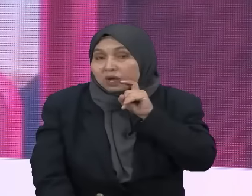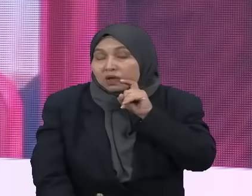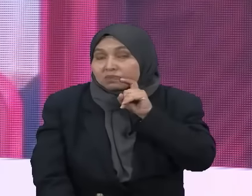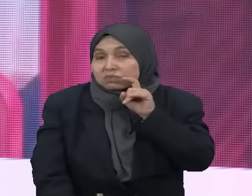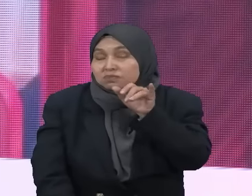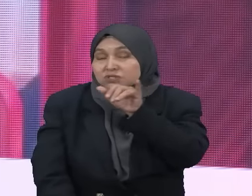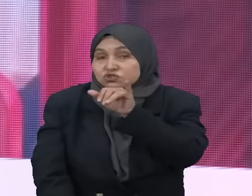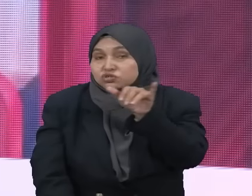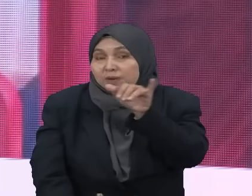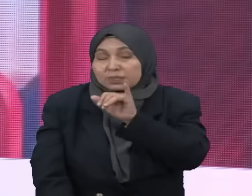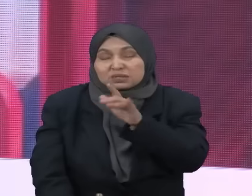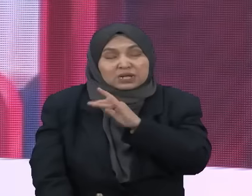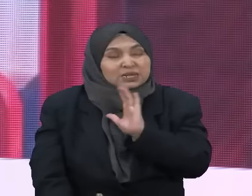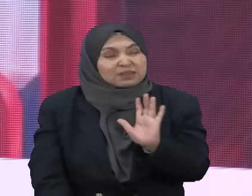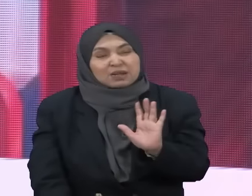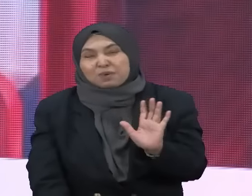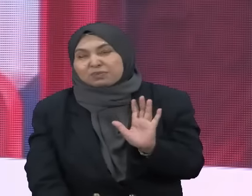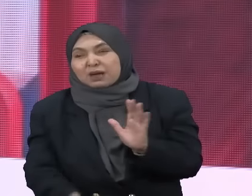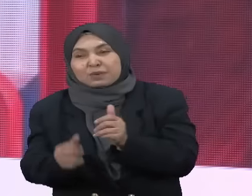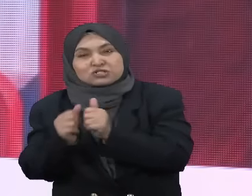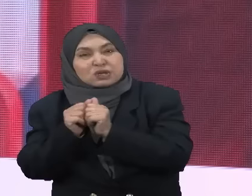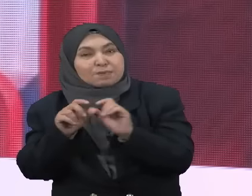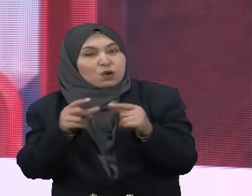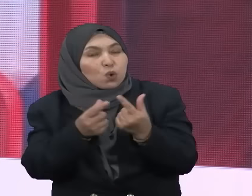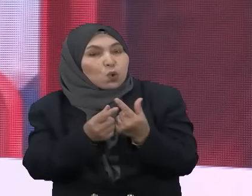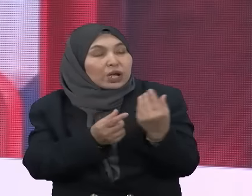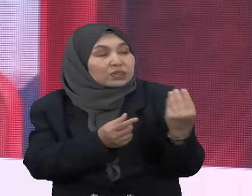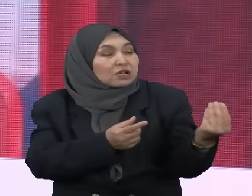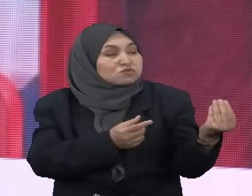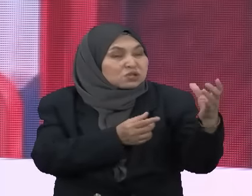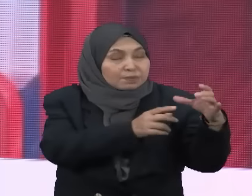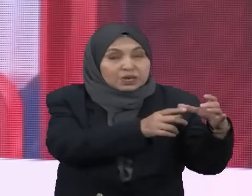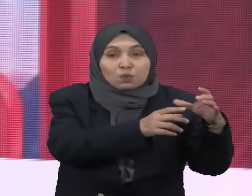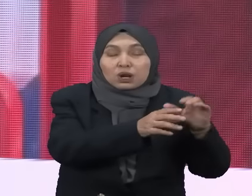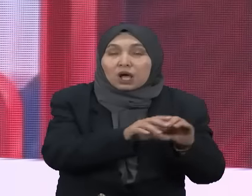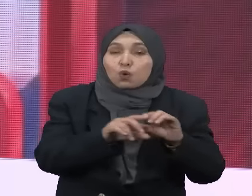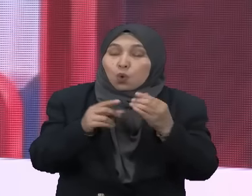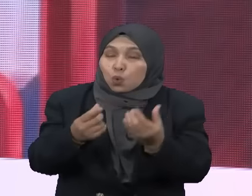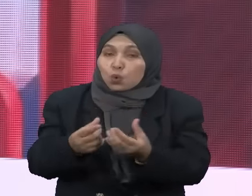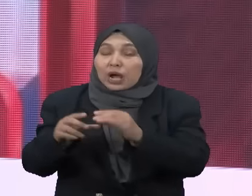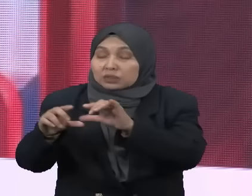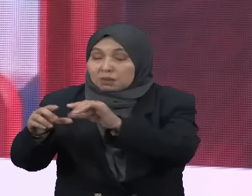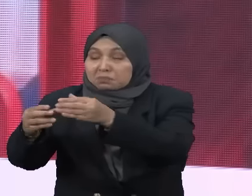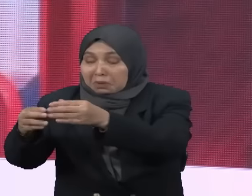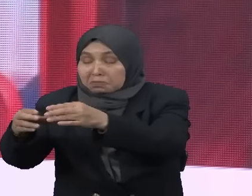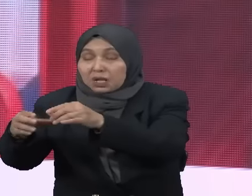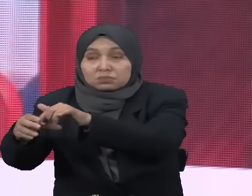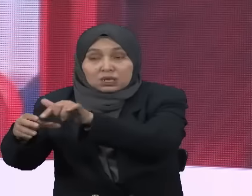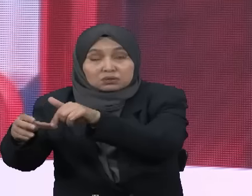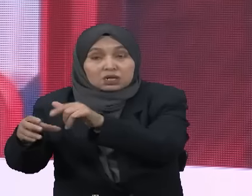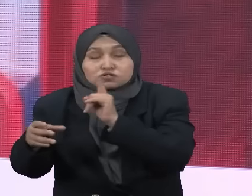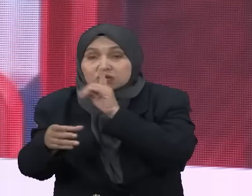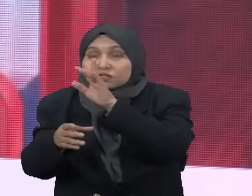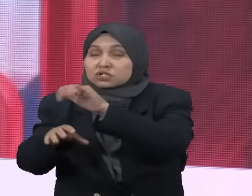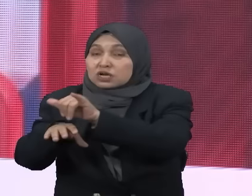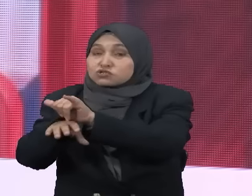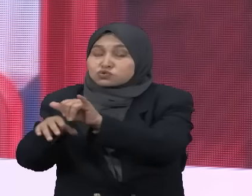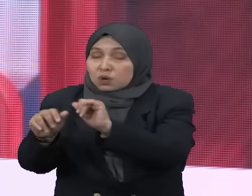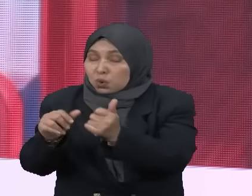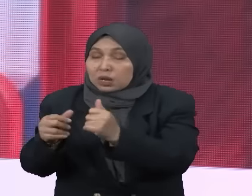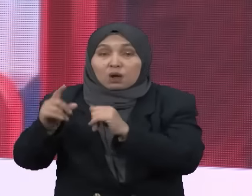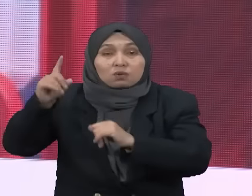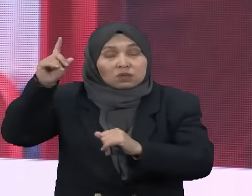tu sahaja, tidak ingin untuk bersama dengan golongan minoriti, walaupun golongan minoriti ini yang telah dijanjikan syurga oleh Allah